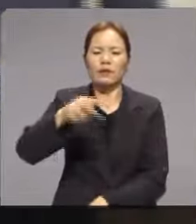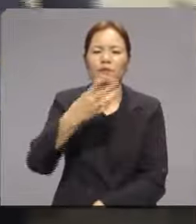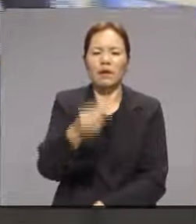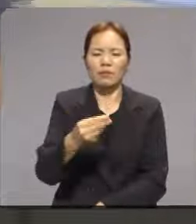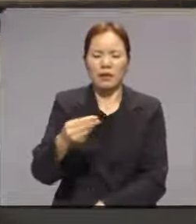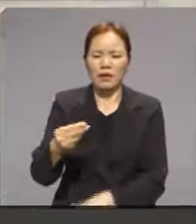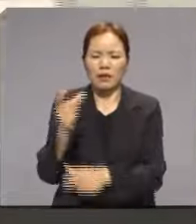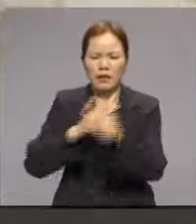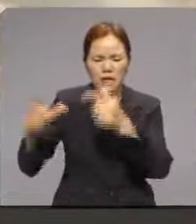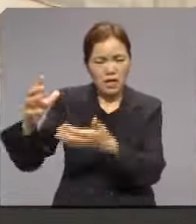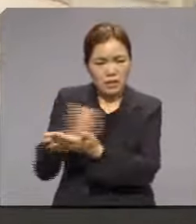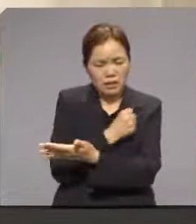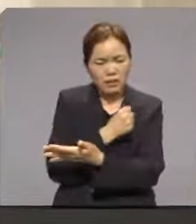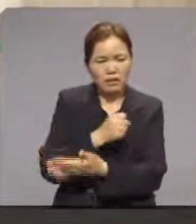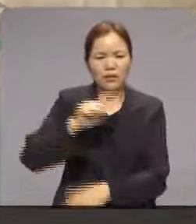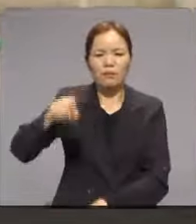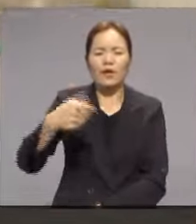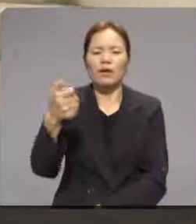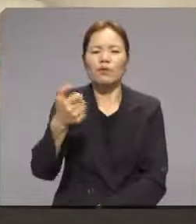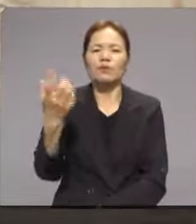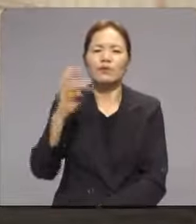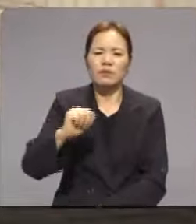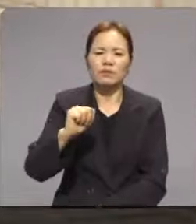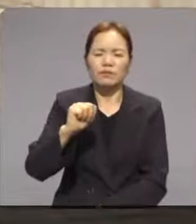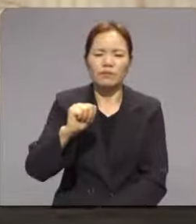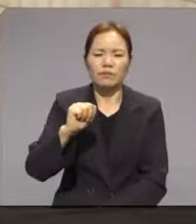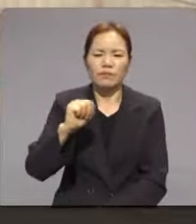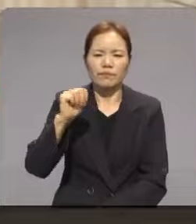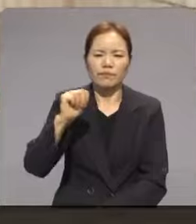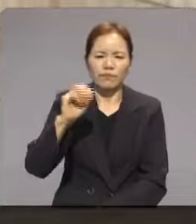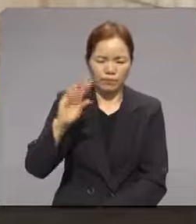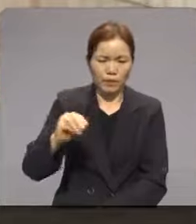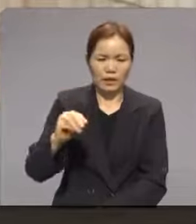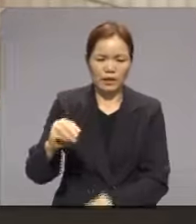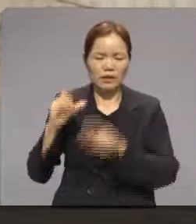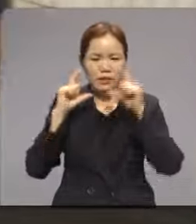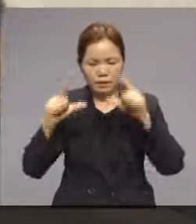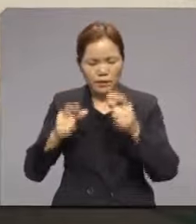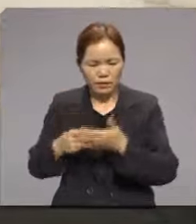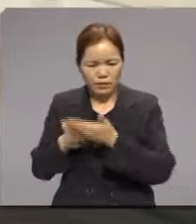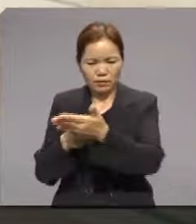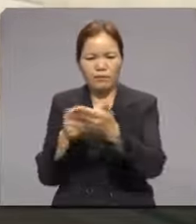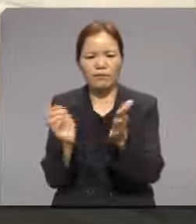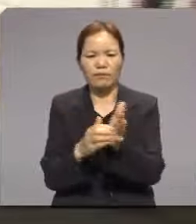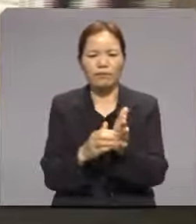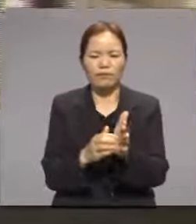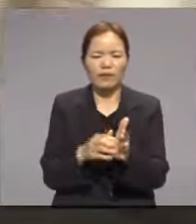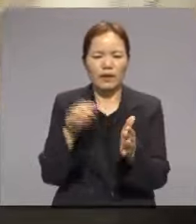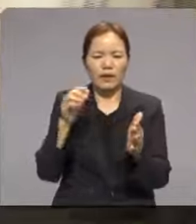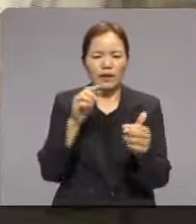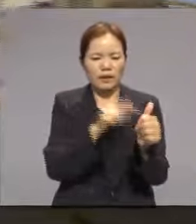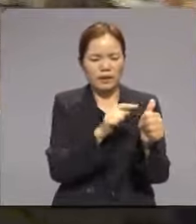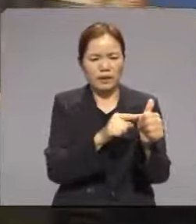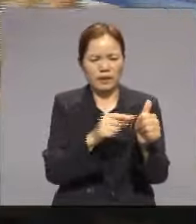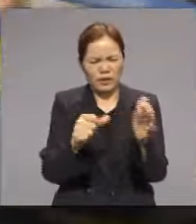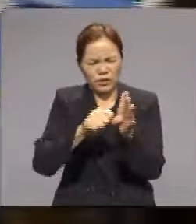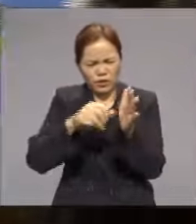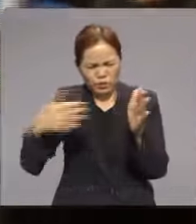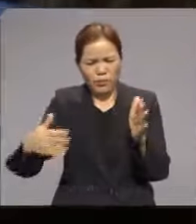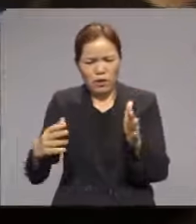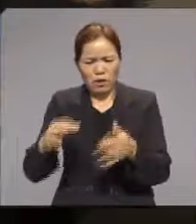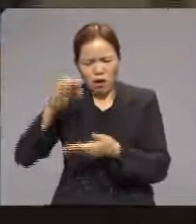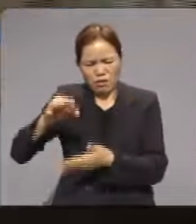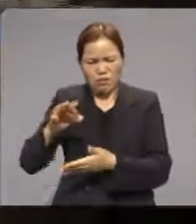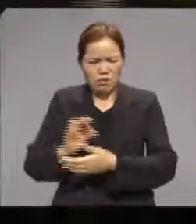원을 선고해달라고 재판부에 요청했습니다. 검찰은 피고인은 유명 연예인으로 재력과